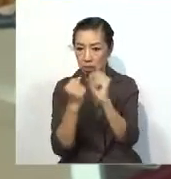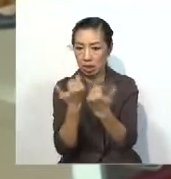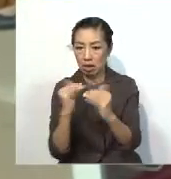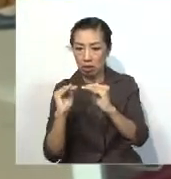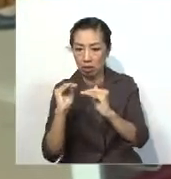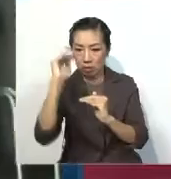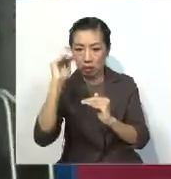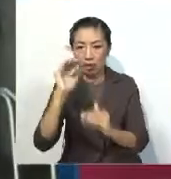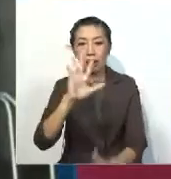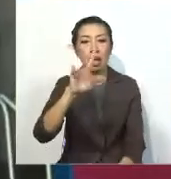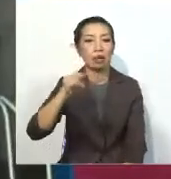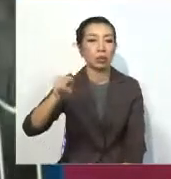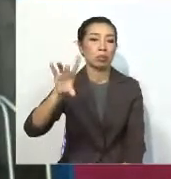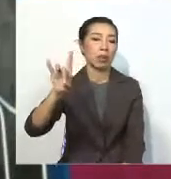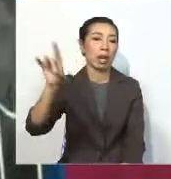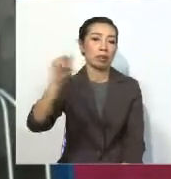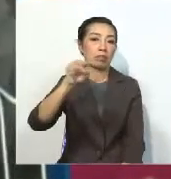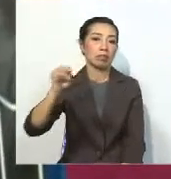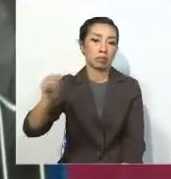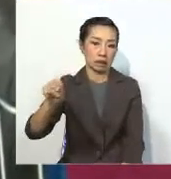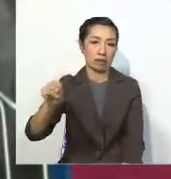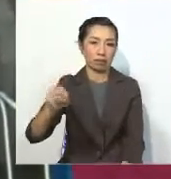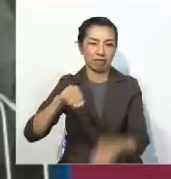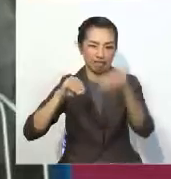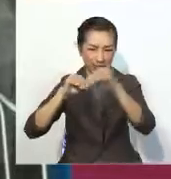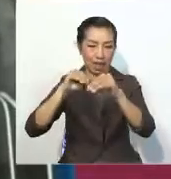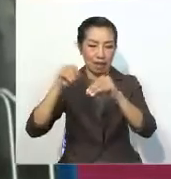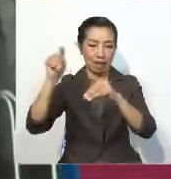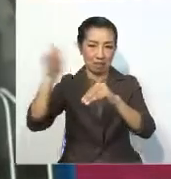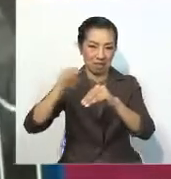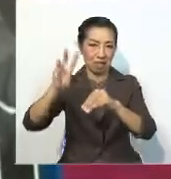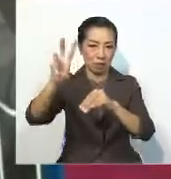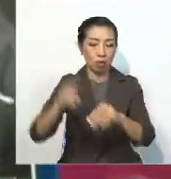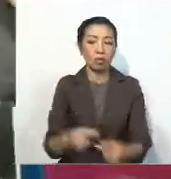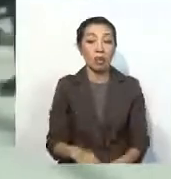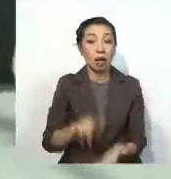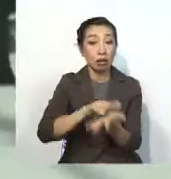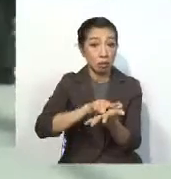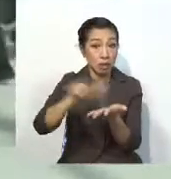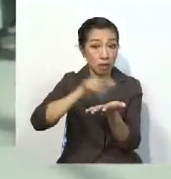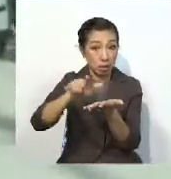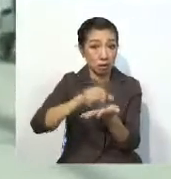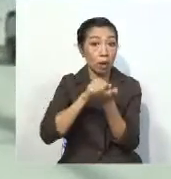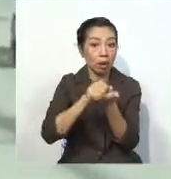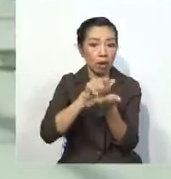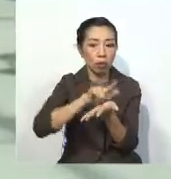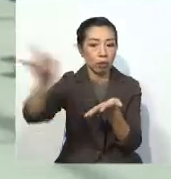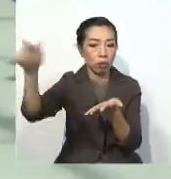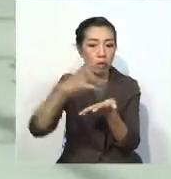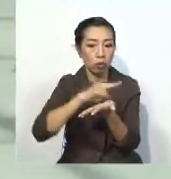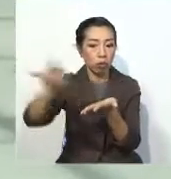ณ5.86%เกือบ 6% เลยนะคะในส่วนของเที่ยวบินก็คาดว่าจะมีเที่ยวบินให้บริการประม